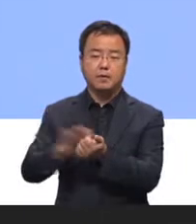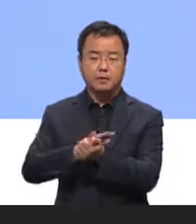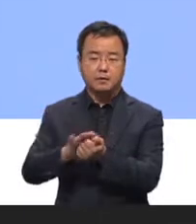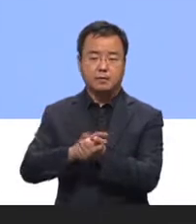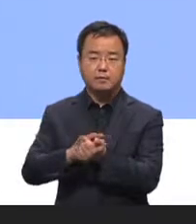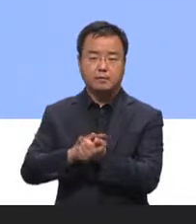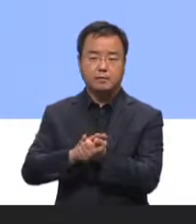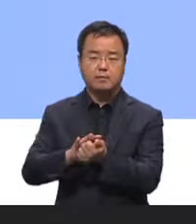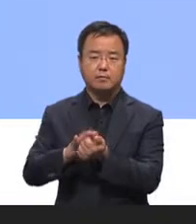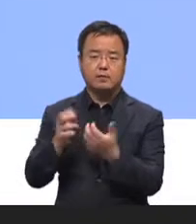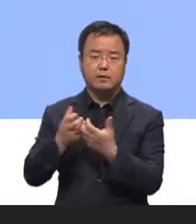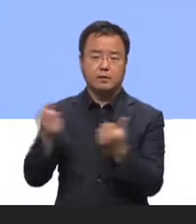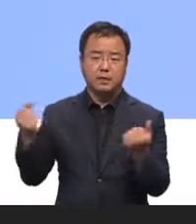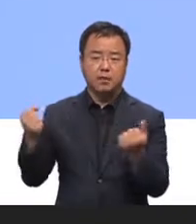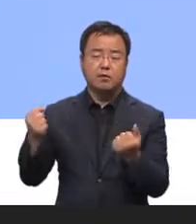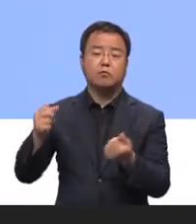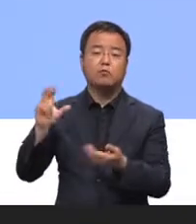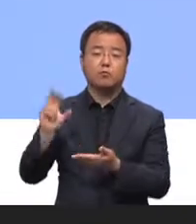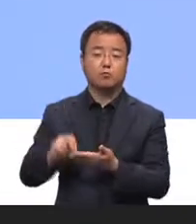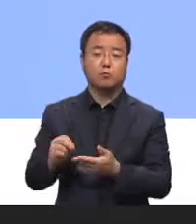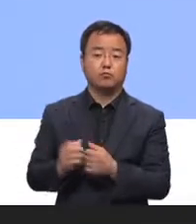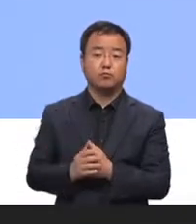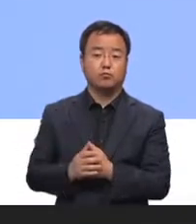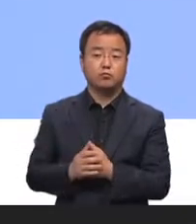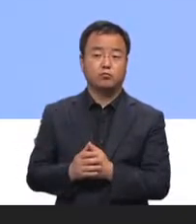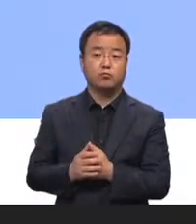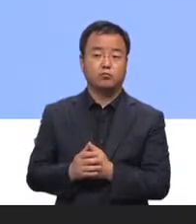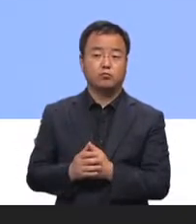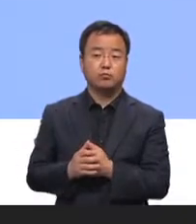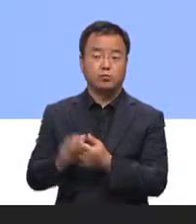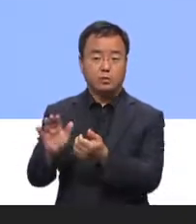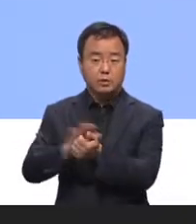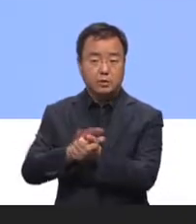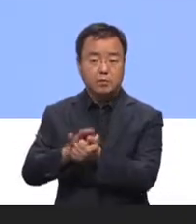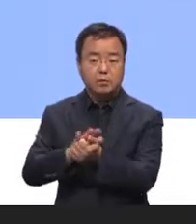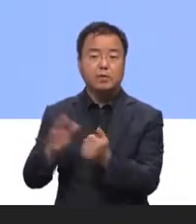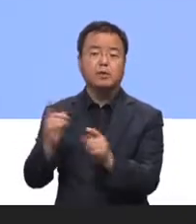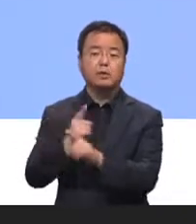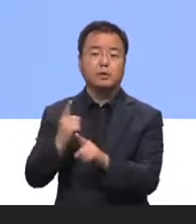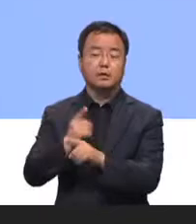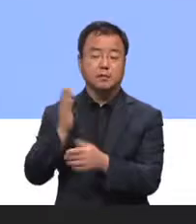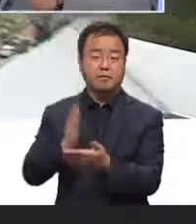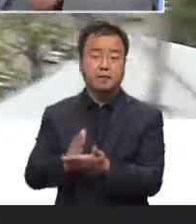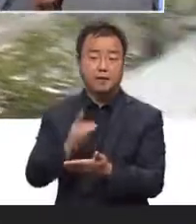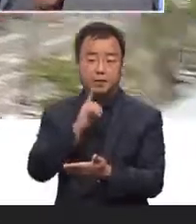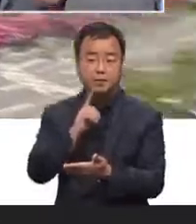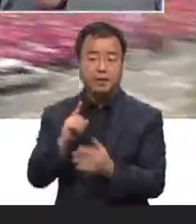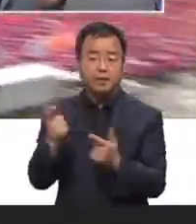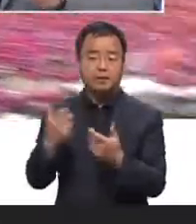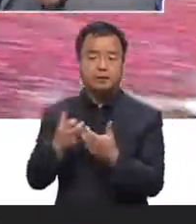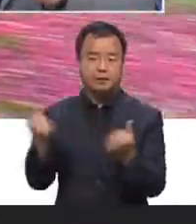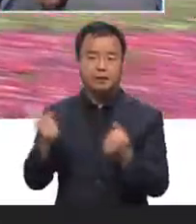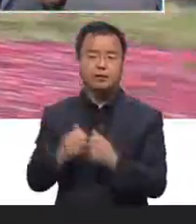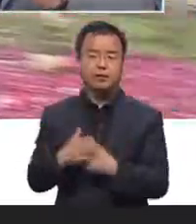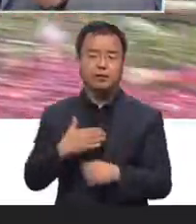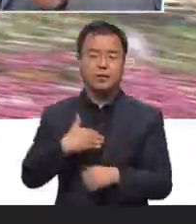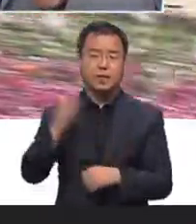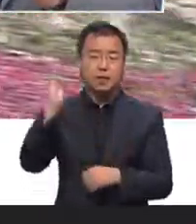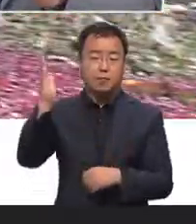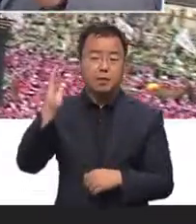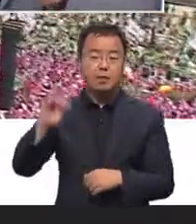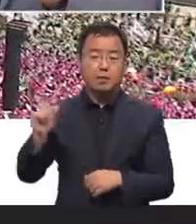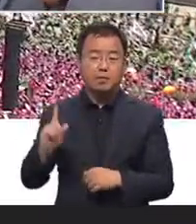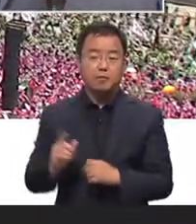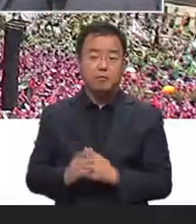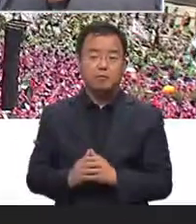개선은 배 다니 문제입니다 이거는 주께서는 어 어 하지 말라는 게 아니라 이렇게 해야 되는 문제예요 제가 말씀드리고자 하는